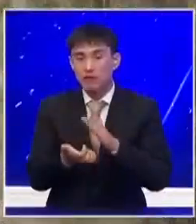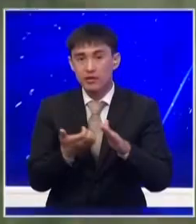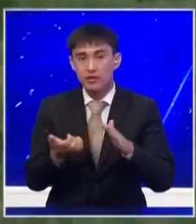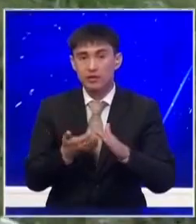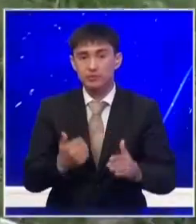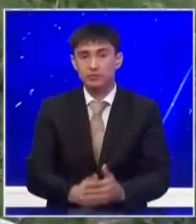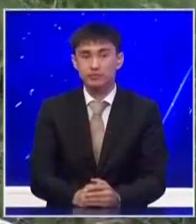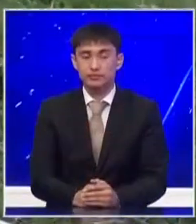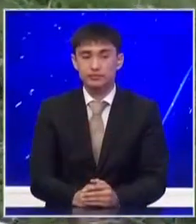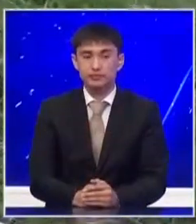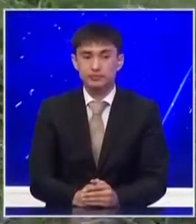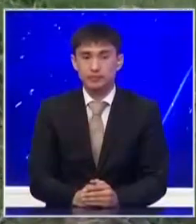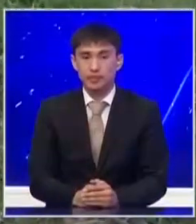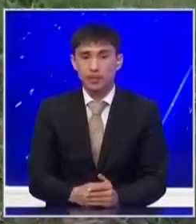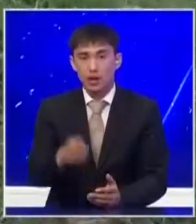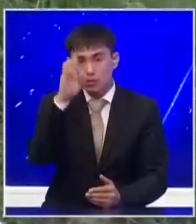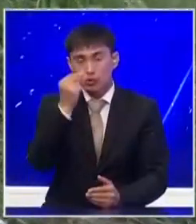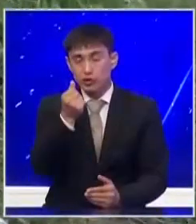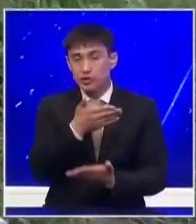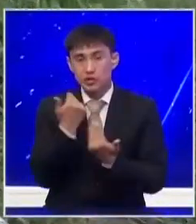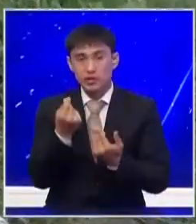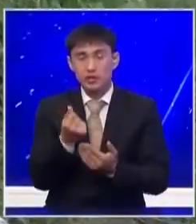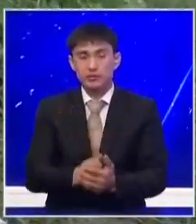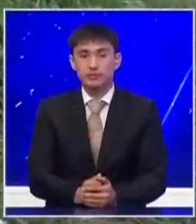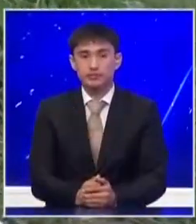хватило. В бюджете нет денег.